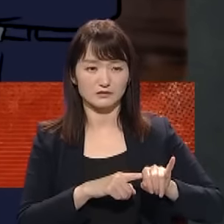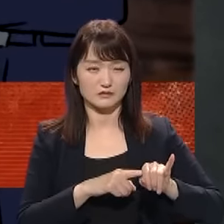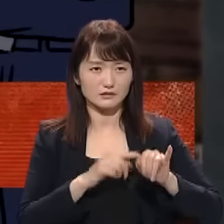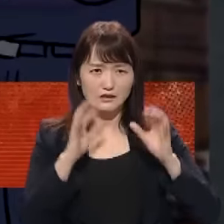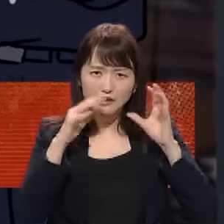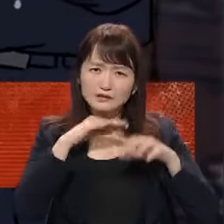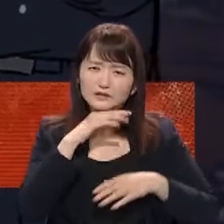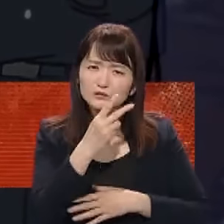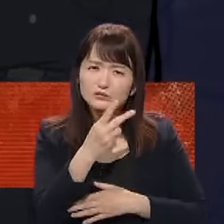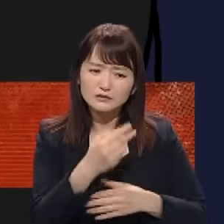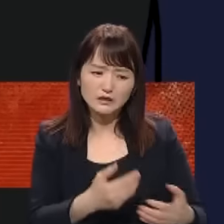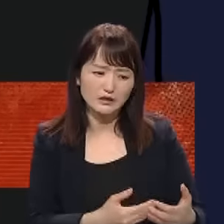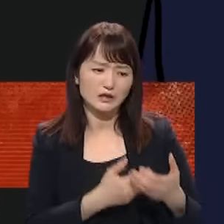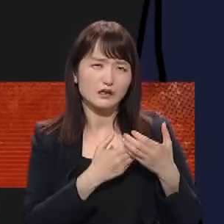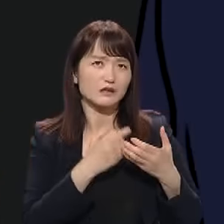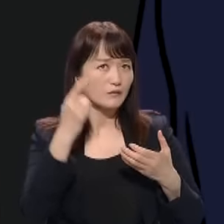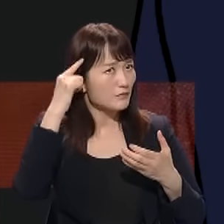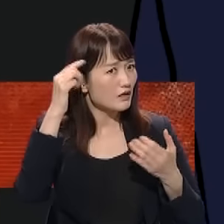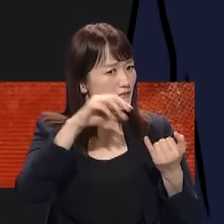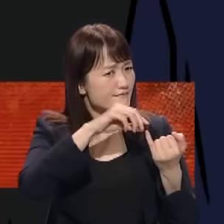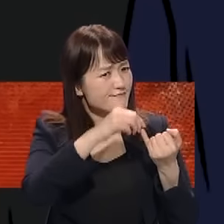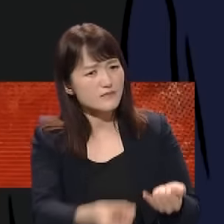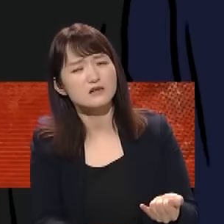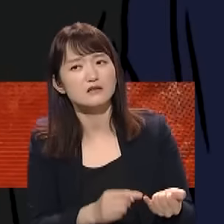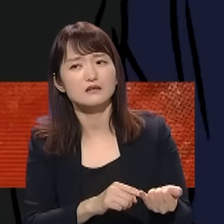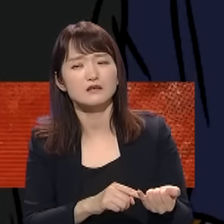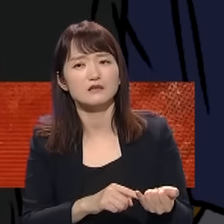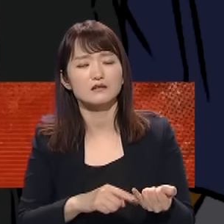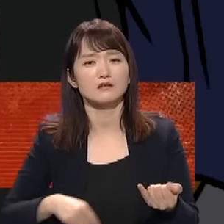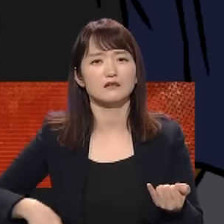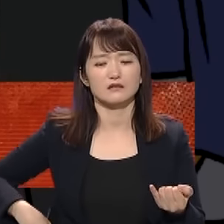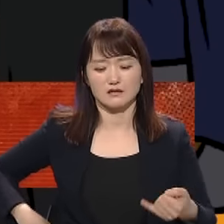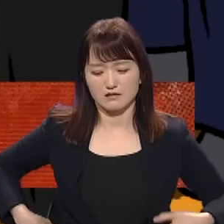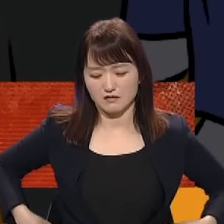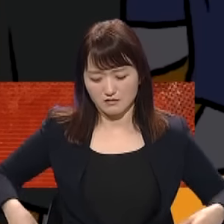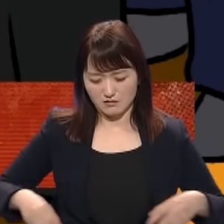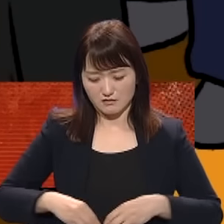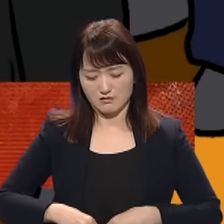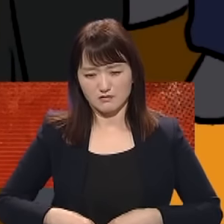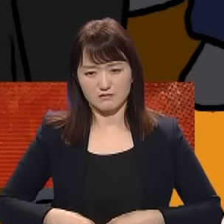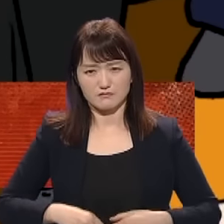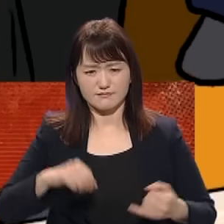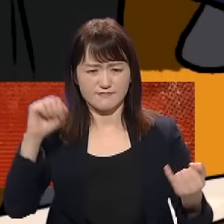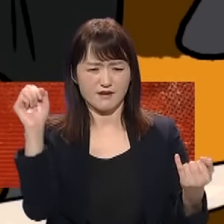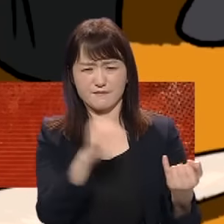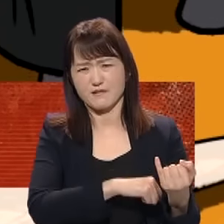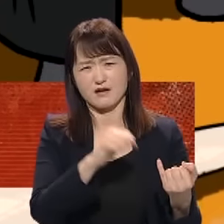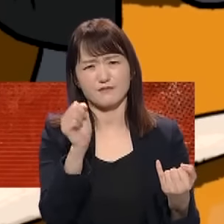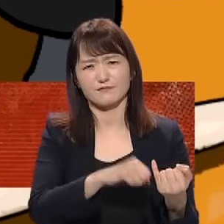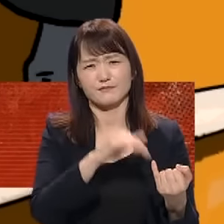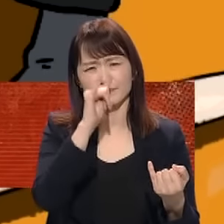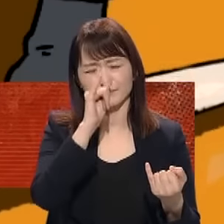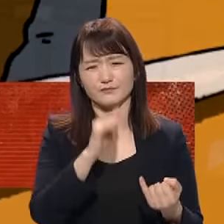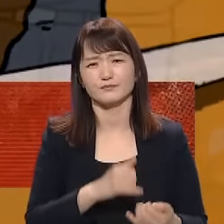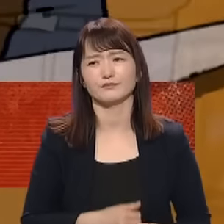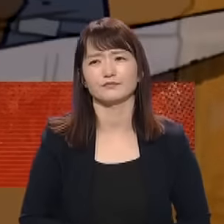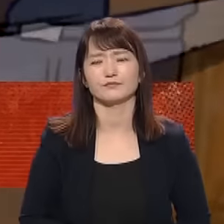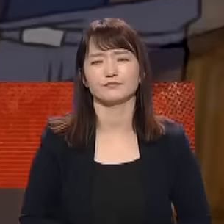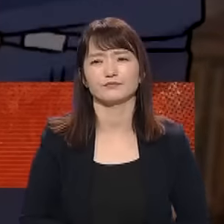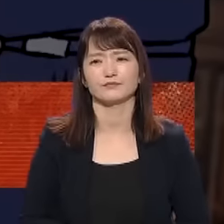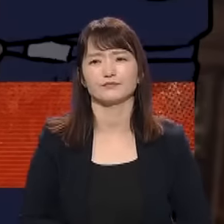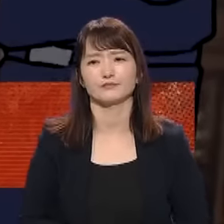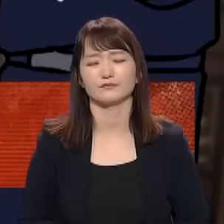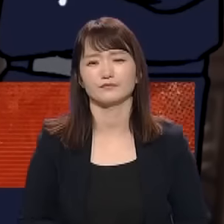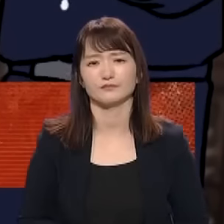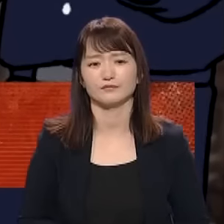있었는데 머리채를 잡아 꺾었다고 합니다. 또 허리띠나 죽도 같은 거 이용해서 때렸다고 하고요. 말처럼 사위가